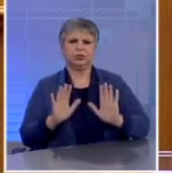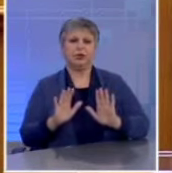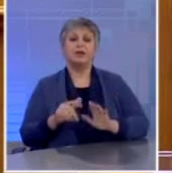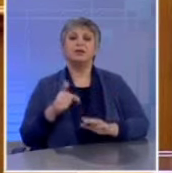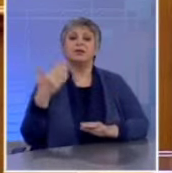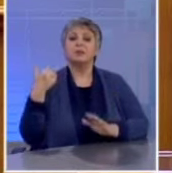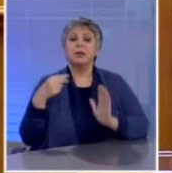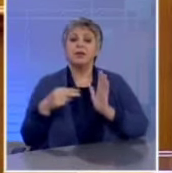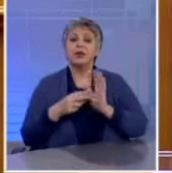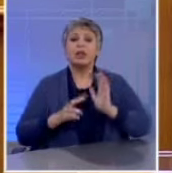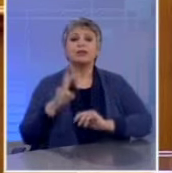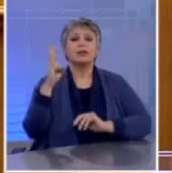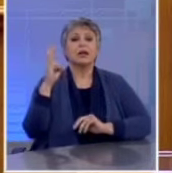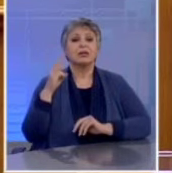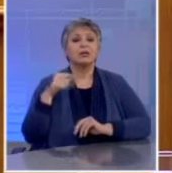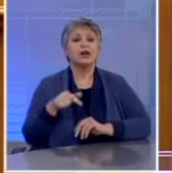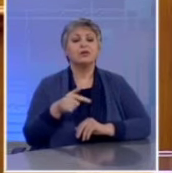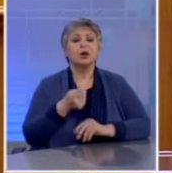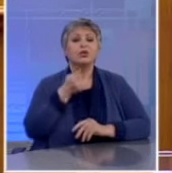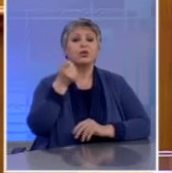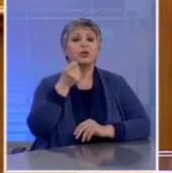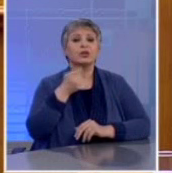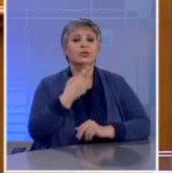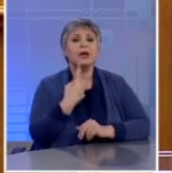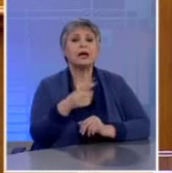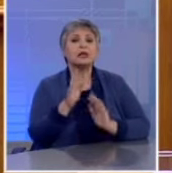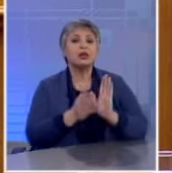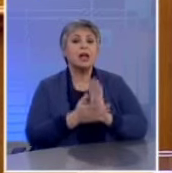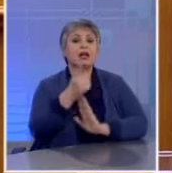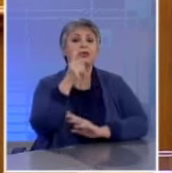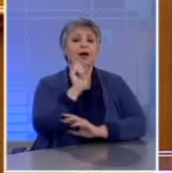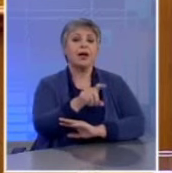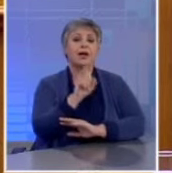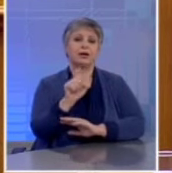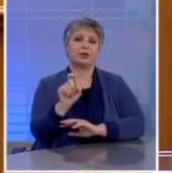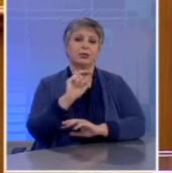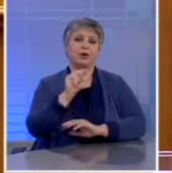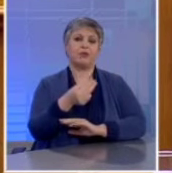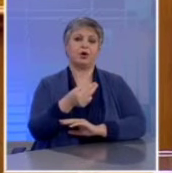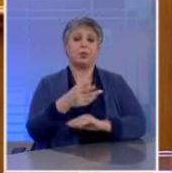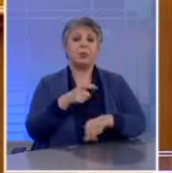για 111 εκατομμύρια ευρώ. Ποιος ξέρει σήμερα ποιο θα είναι αυτό το ύψος.